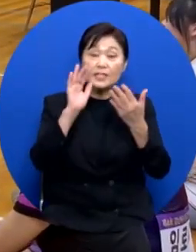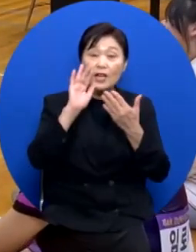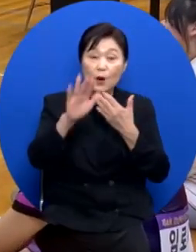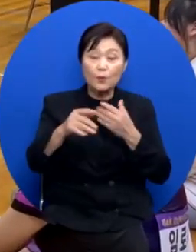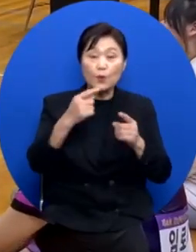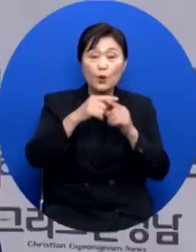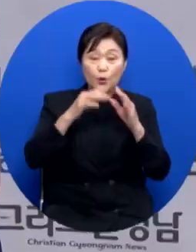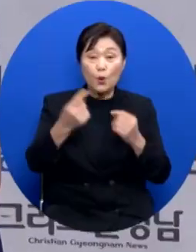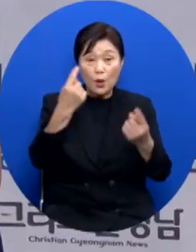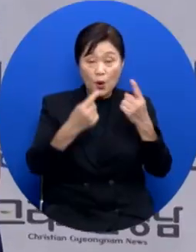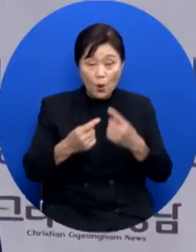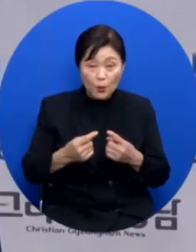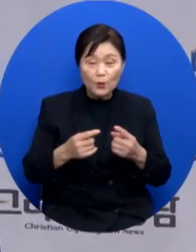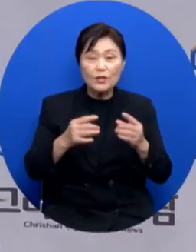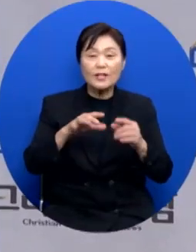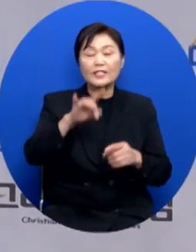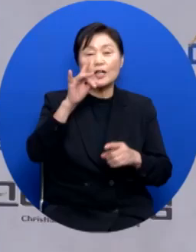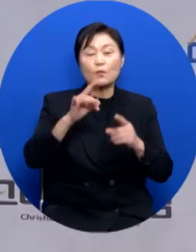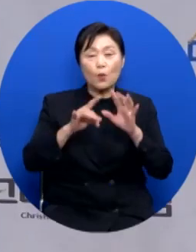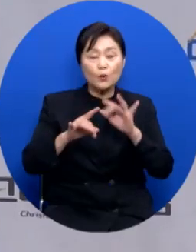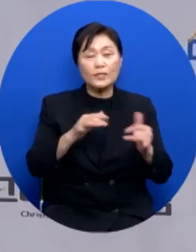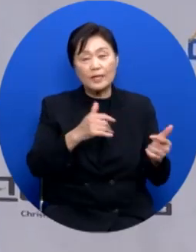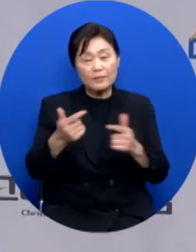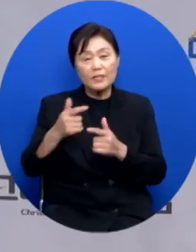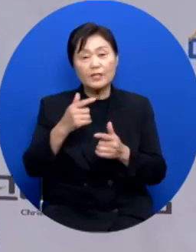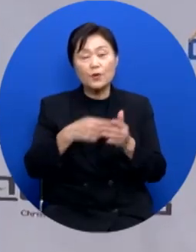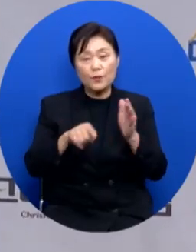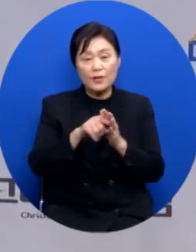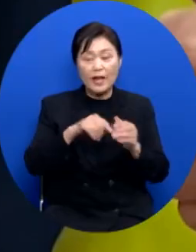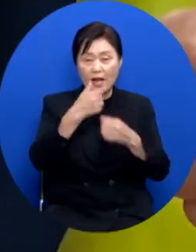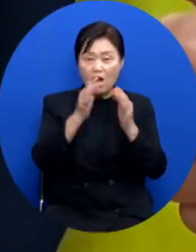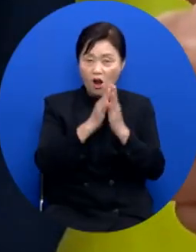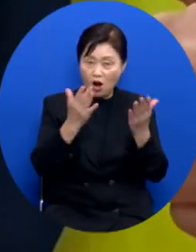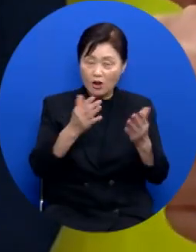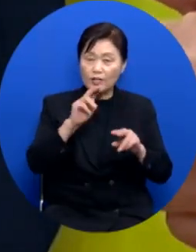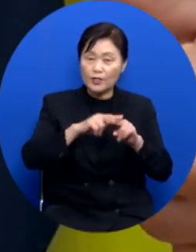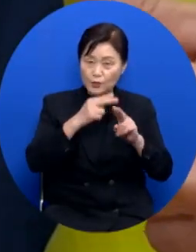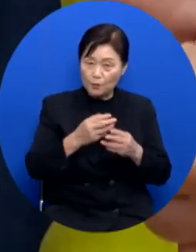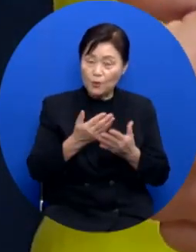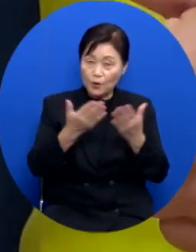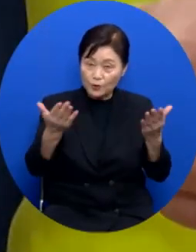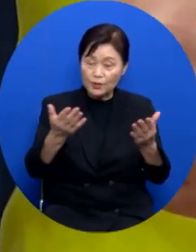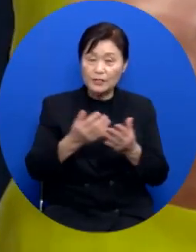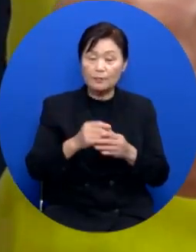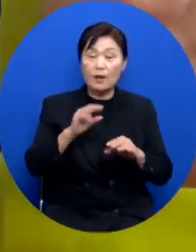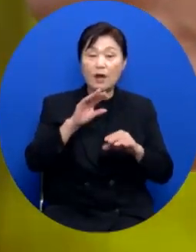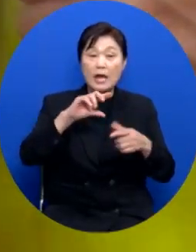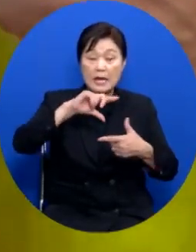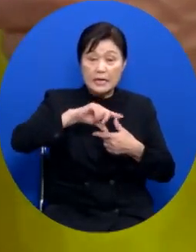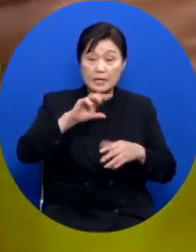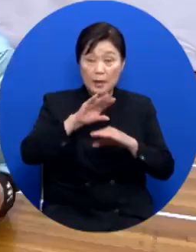교회 방문하는 새신자들에게 성경책을 전달했으며 CTS 경남방송은